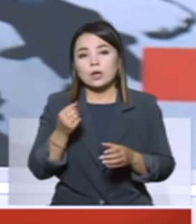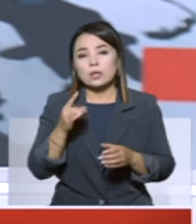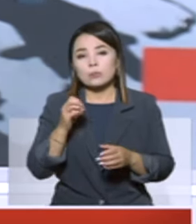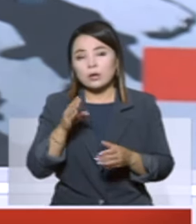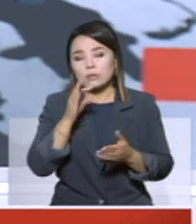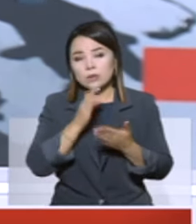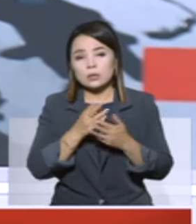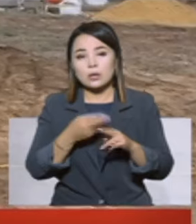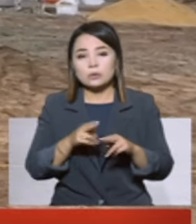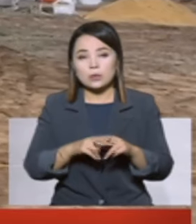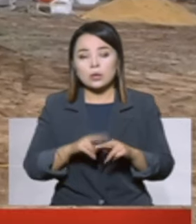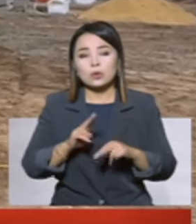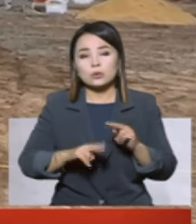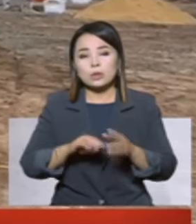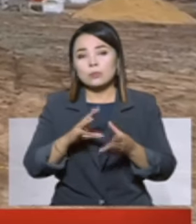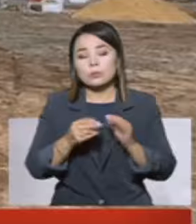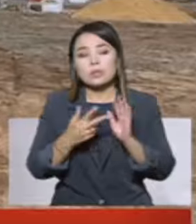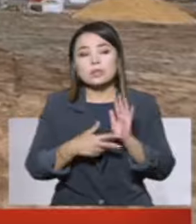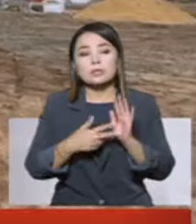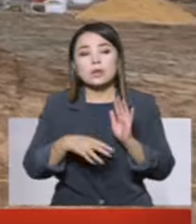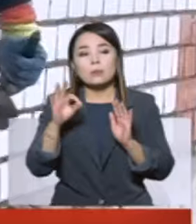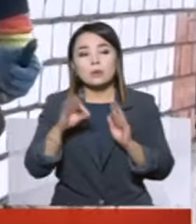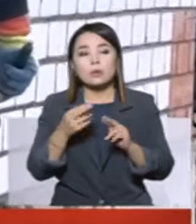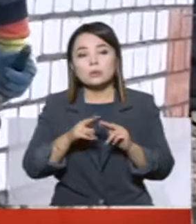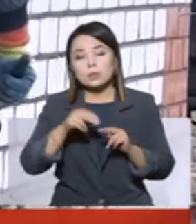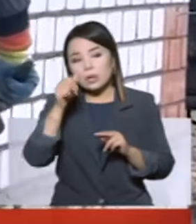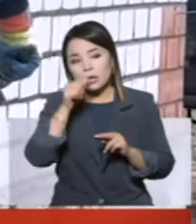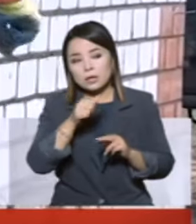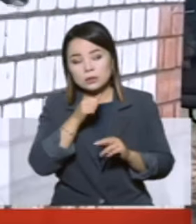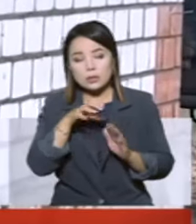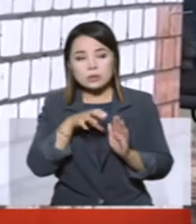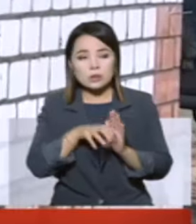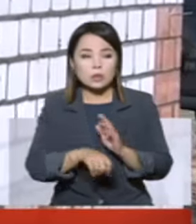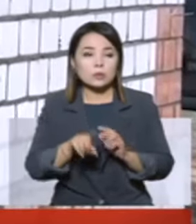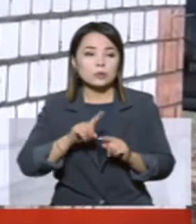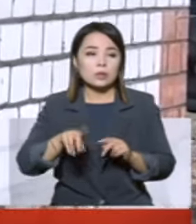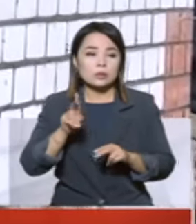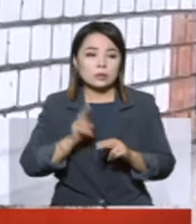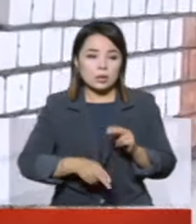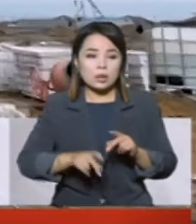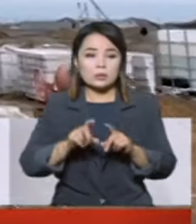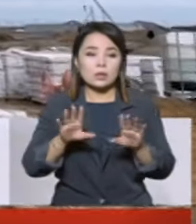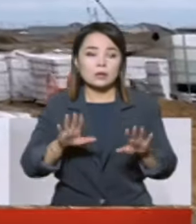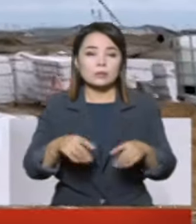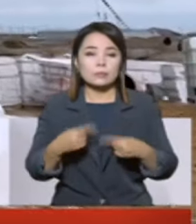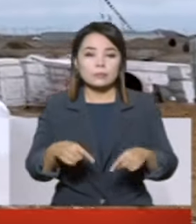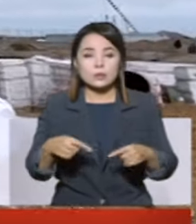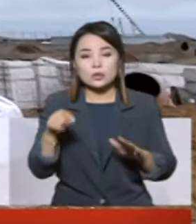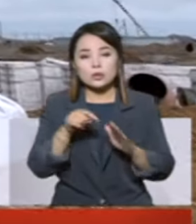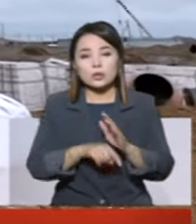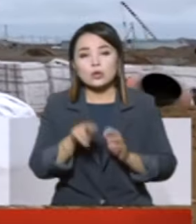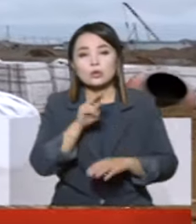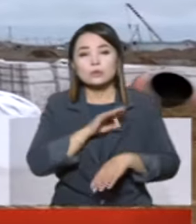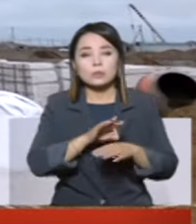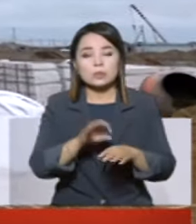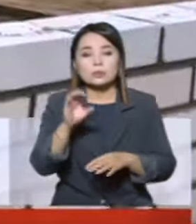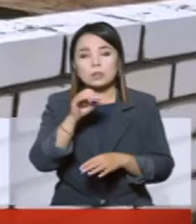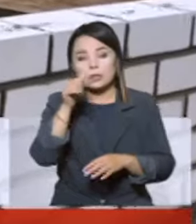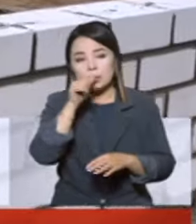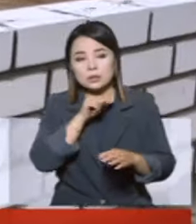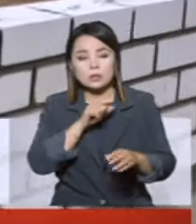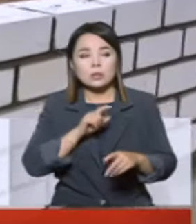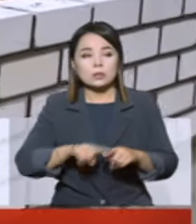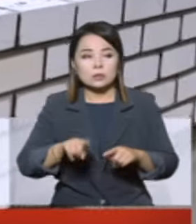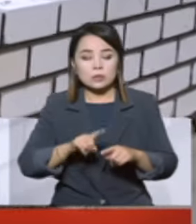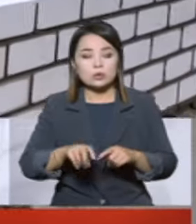деді. Жалпы құрылыстың 80% осы айдың соңына дейін бітпек. Кей нысандарда ғана ішкі жұмыстар қыркүйек айының ортасына